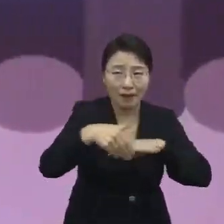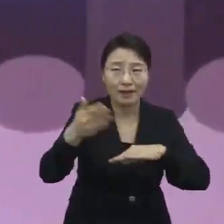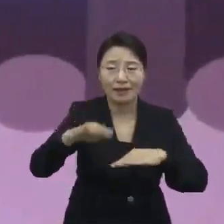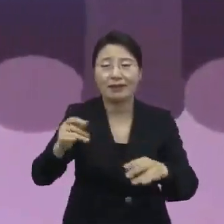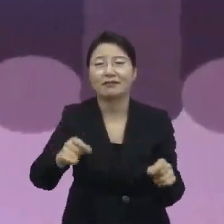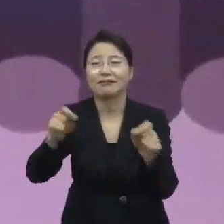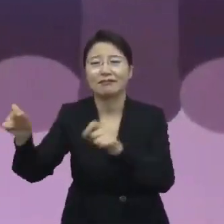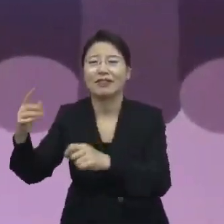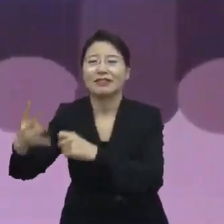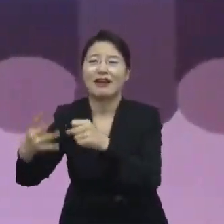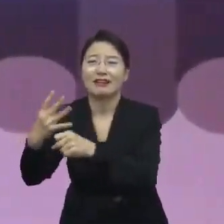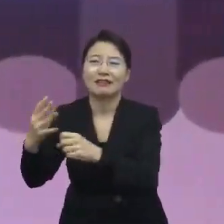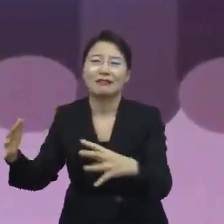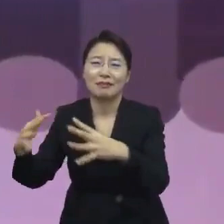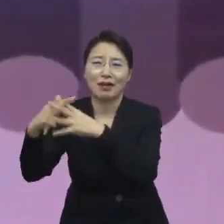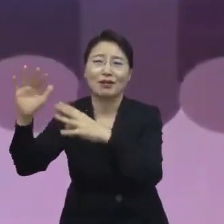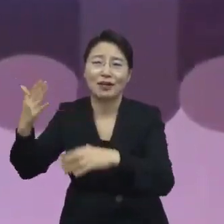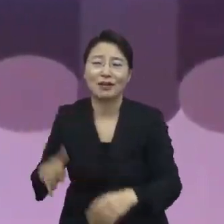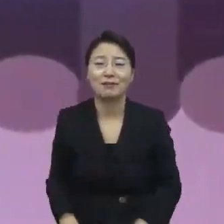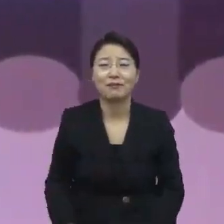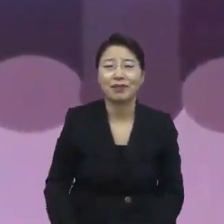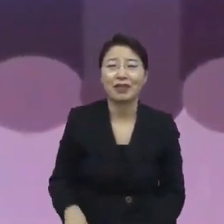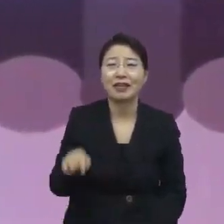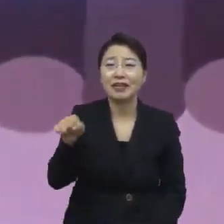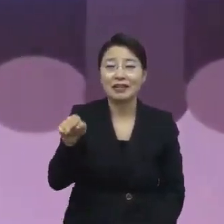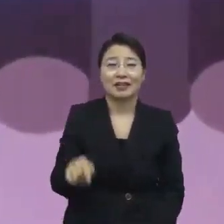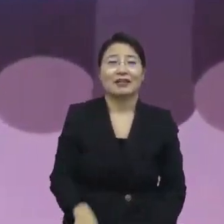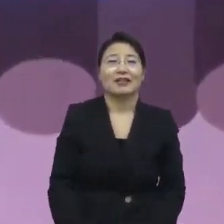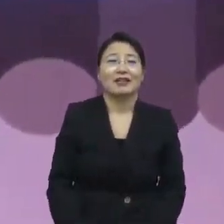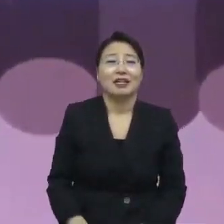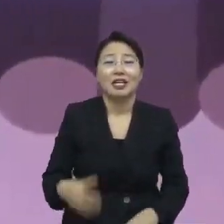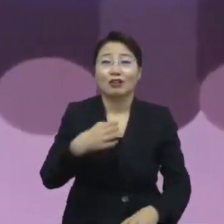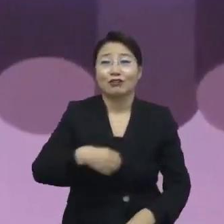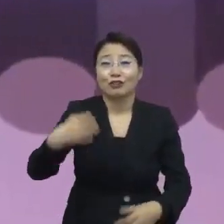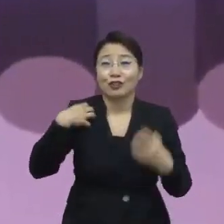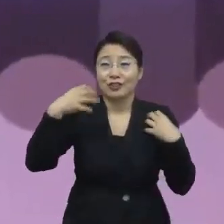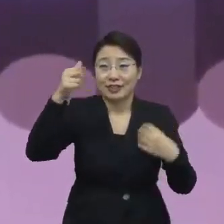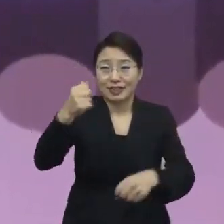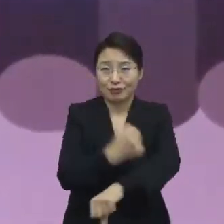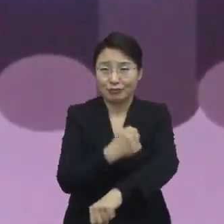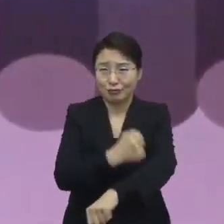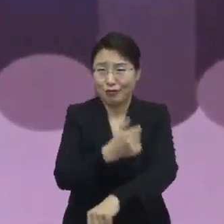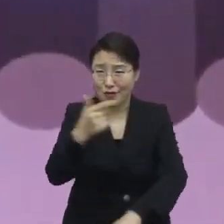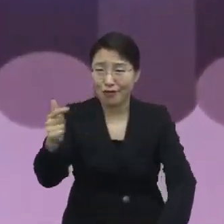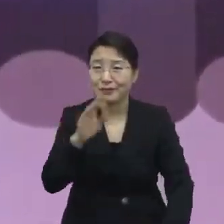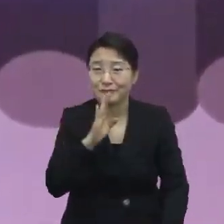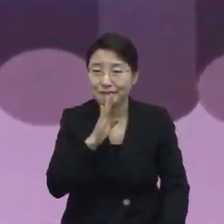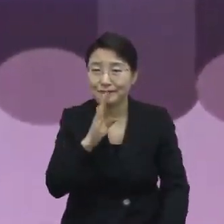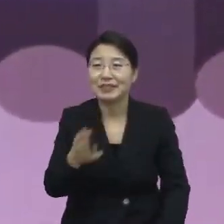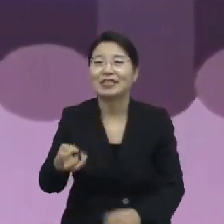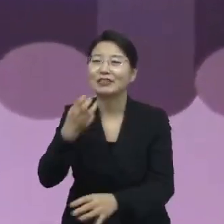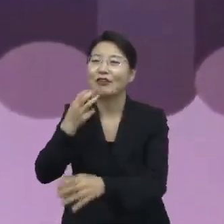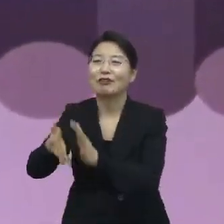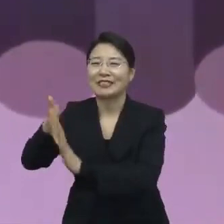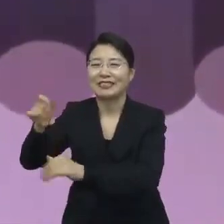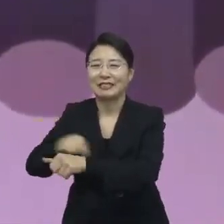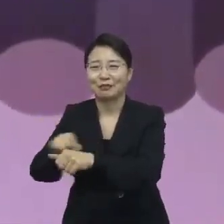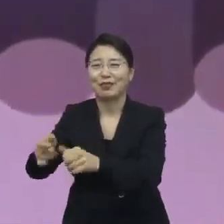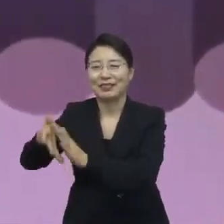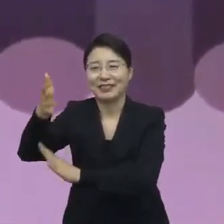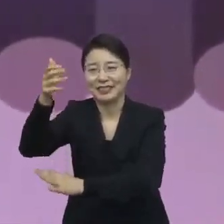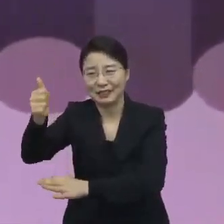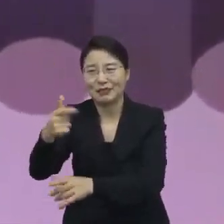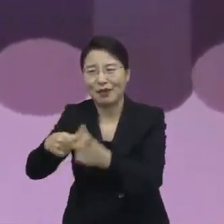이필용 구청장님께서 고생고생 또 꽃을 심으셨는데요. 우리 구청장님 고생 안 하시도록 우리 시장님께서 조금 더 관심과